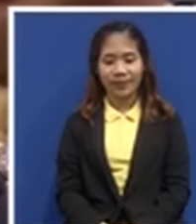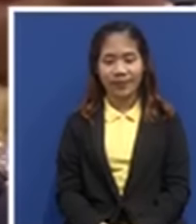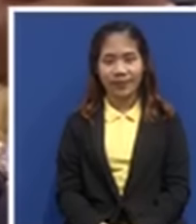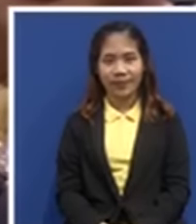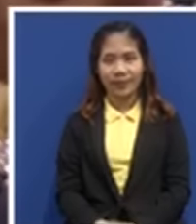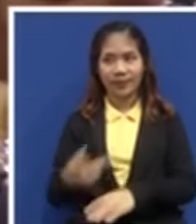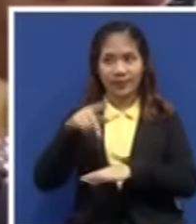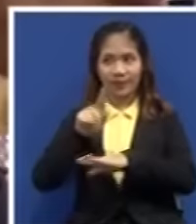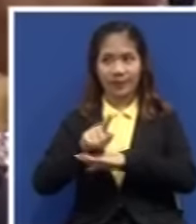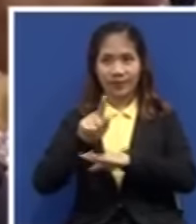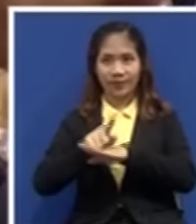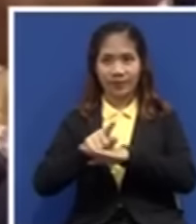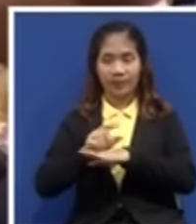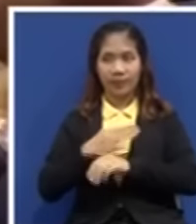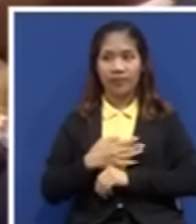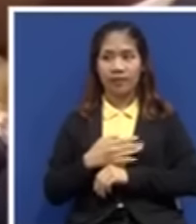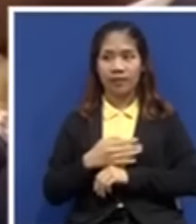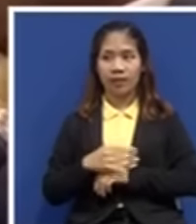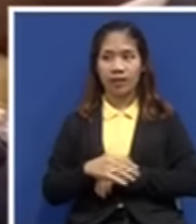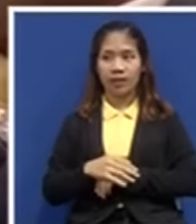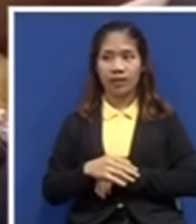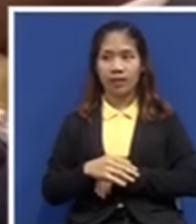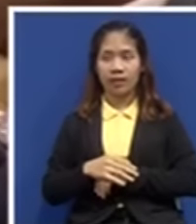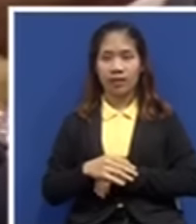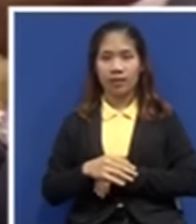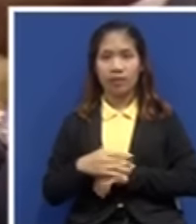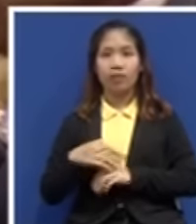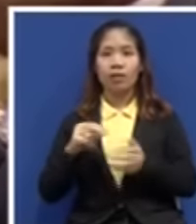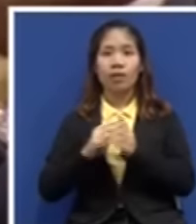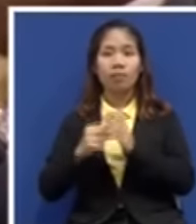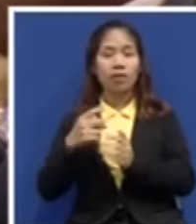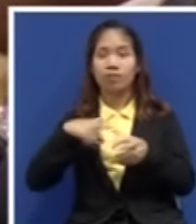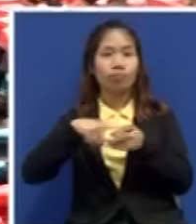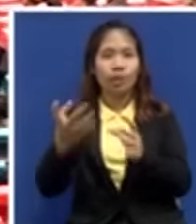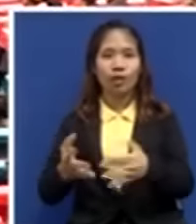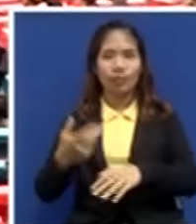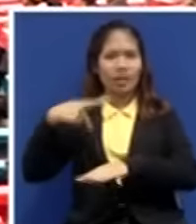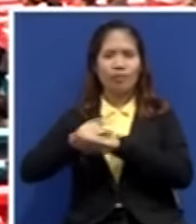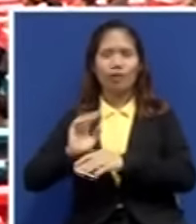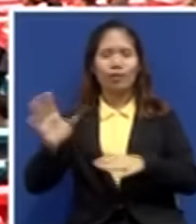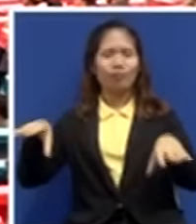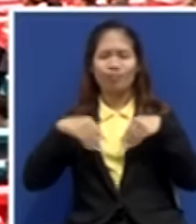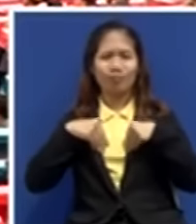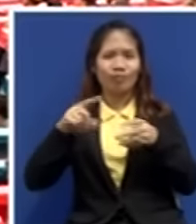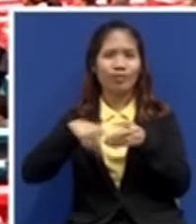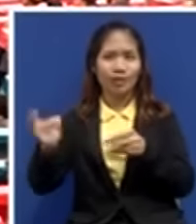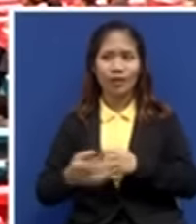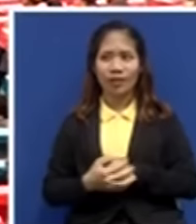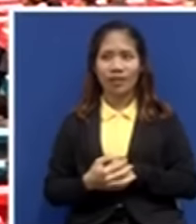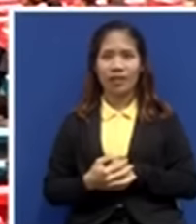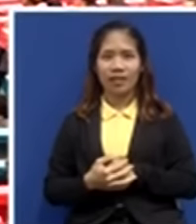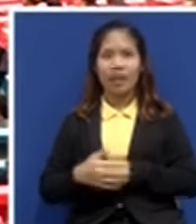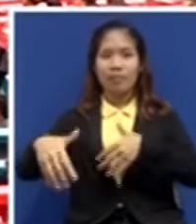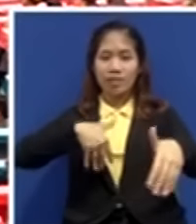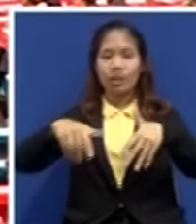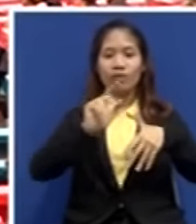คือท่านเป็นเพียงข้อกล่าวหา อายุถ้าพ่อผมเลยครับยังไม่ถอนเลย ไม่ถอนนะครับเขาไม่ยอมถอนนะฮะ ประชา ชนก็จะเป็น